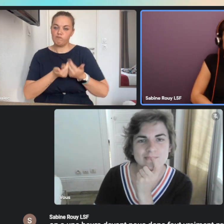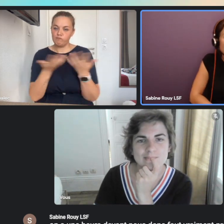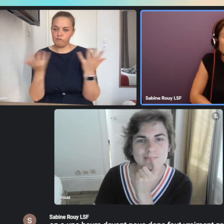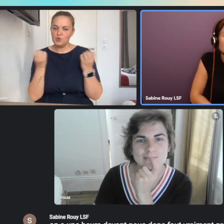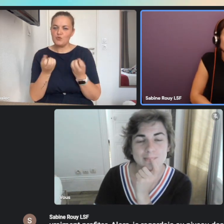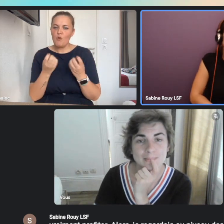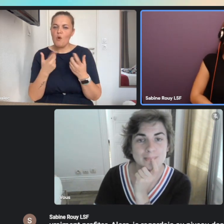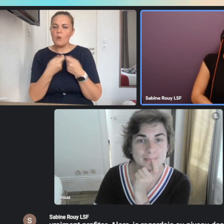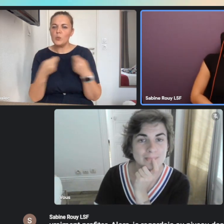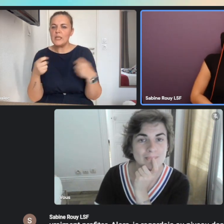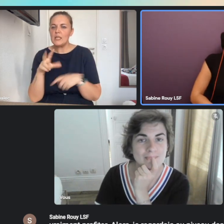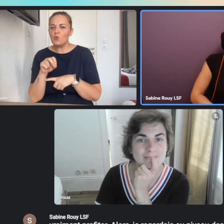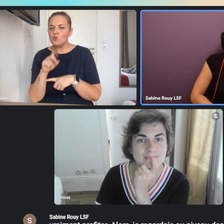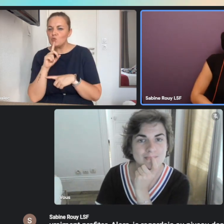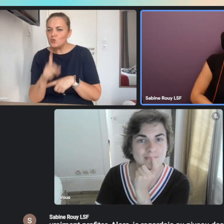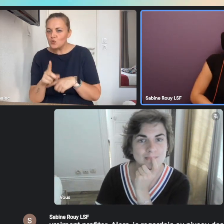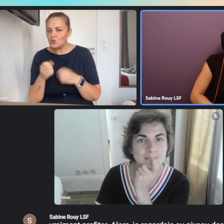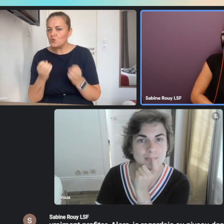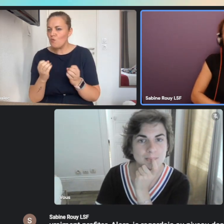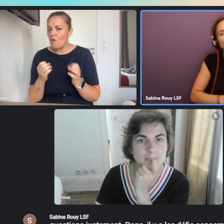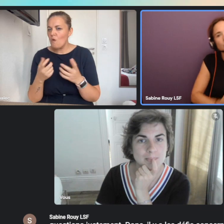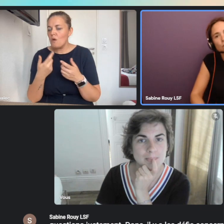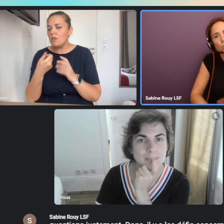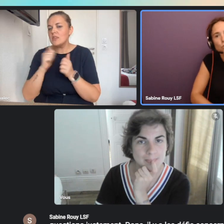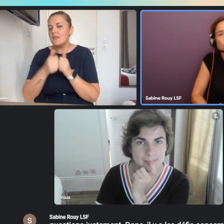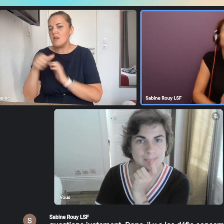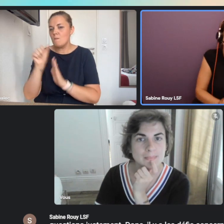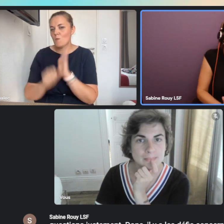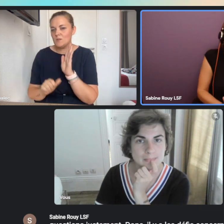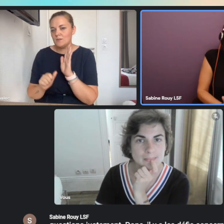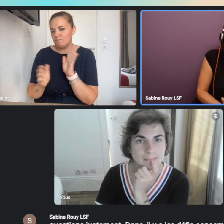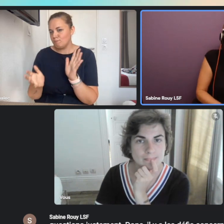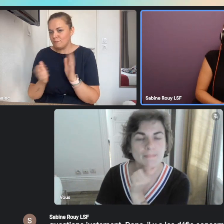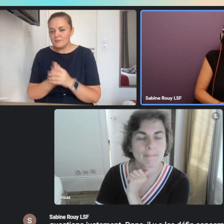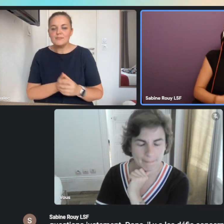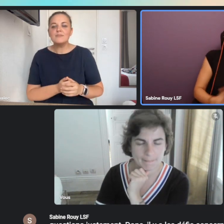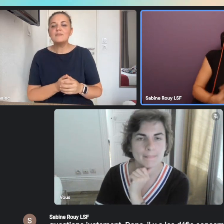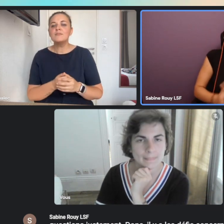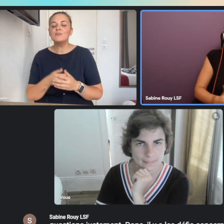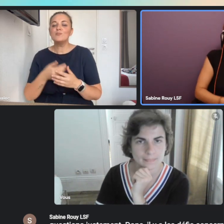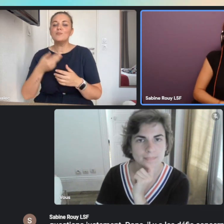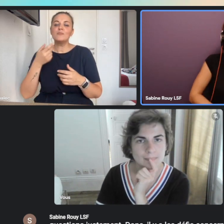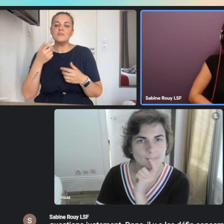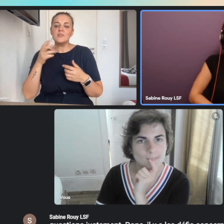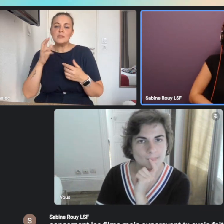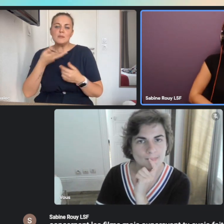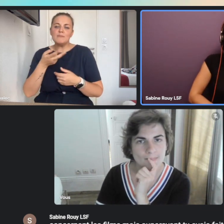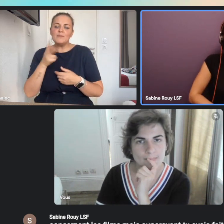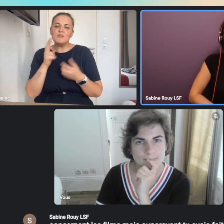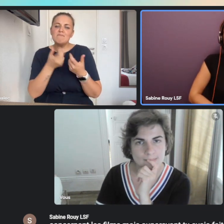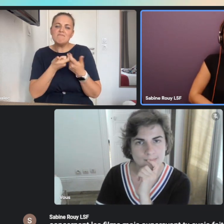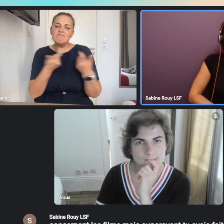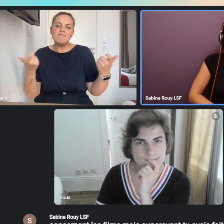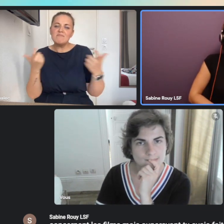Alors c'est vrai que les défis, j'en ai fait de nombreux, en général sur une durée de 30 jours, un défi sur un mois.